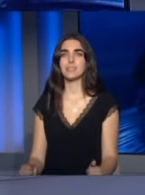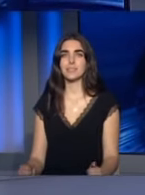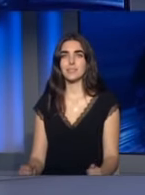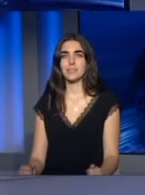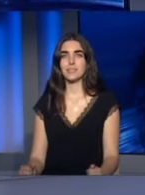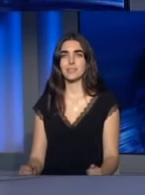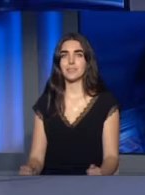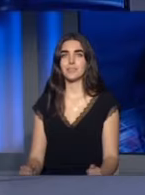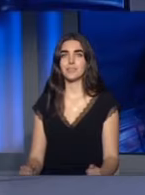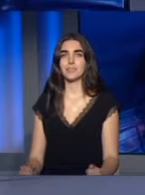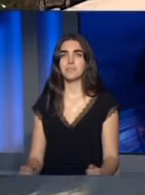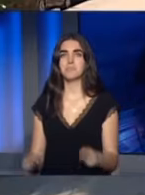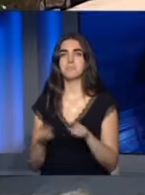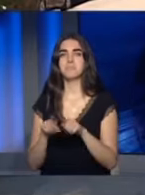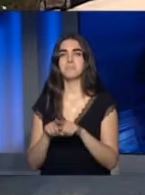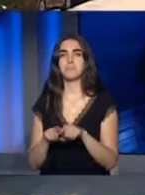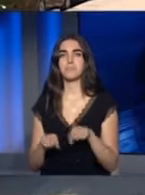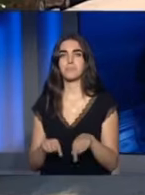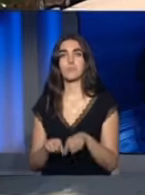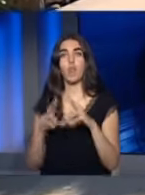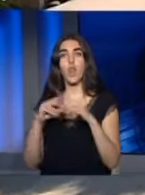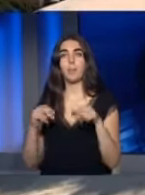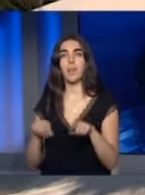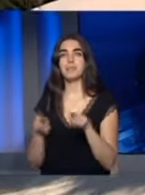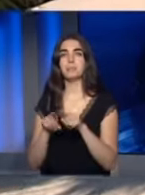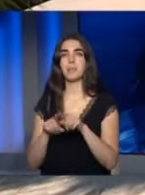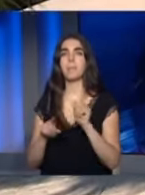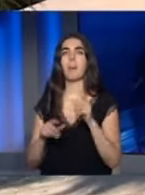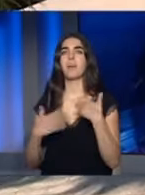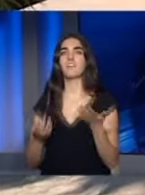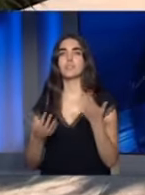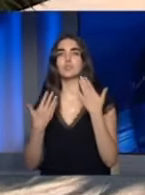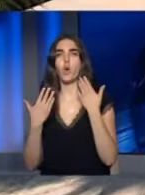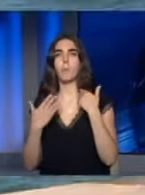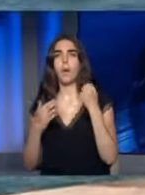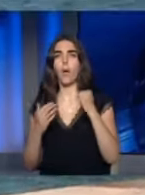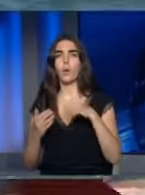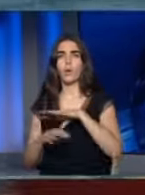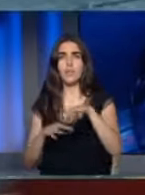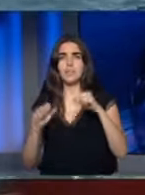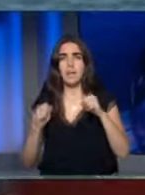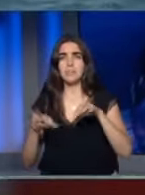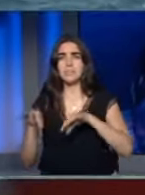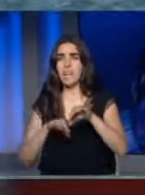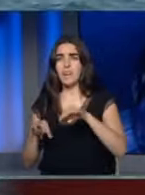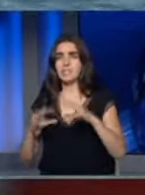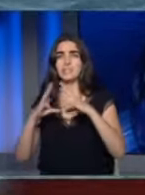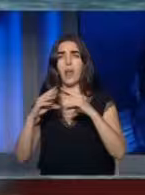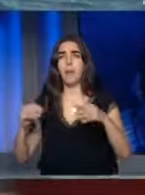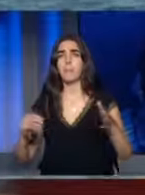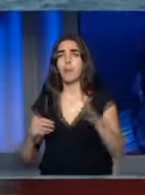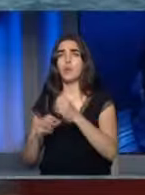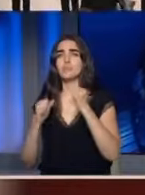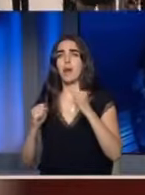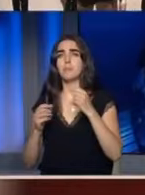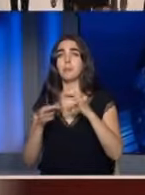يتناول الحال كانه لا يكفي اللبنانيون ما يعانون من حراره الازمات المتلاطمه